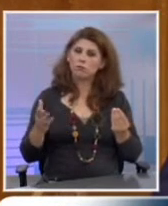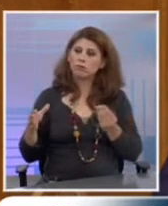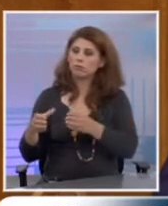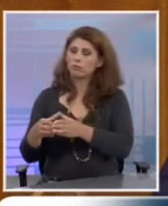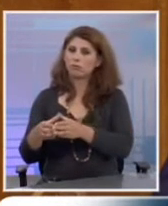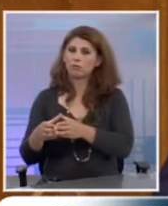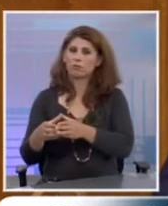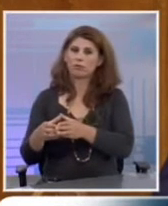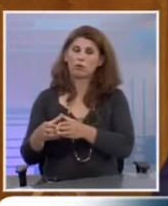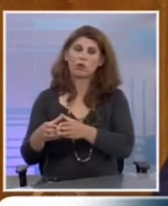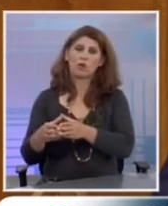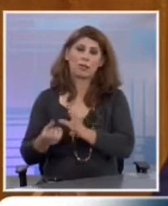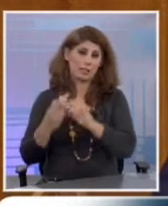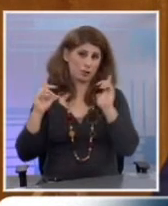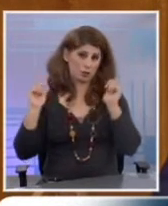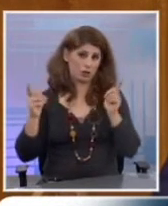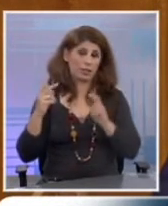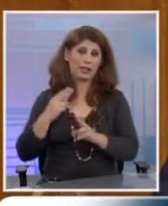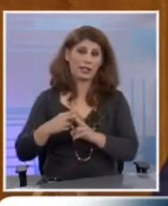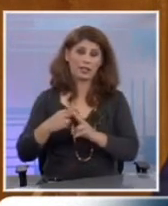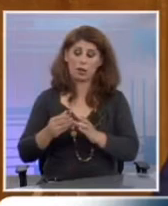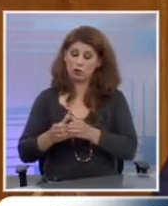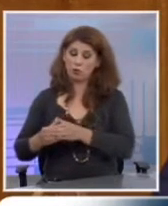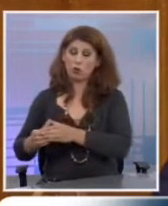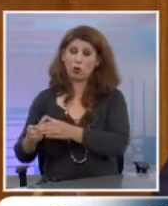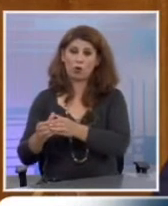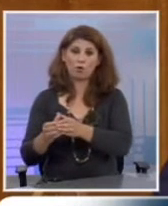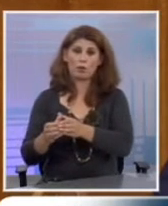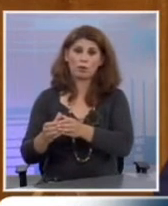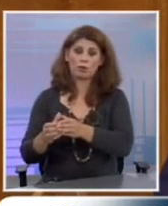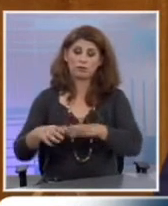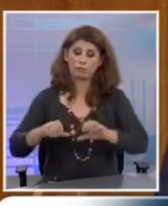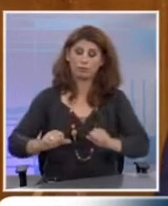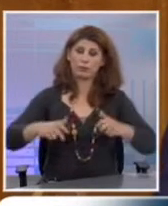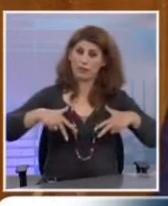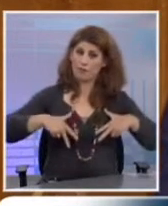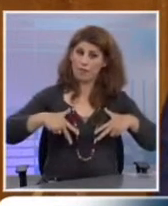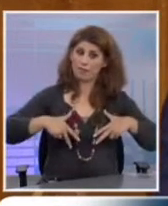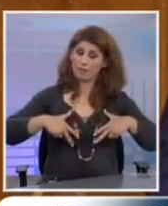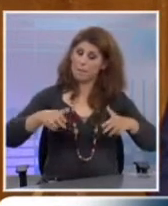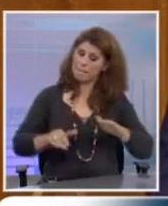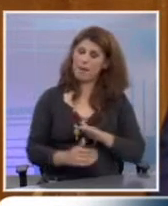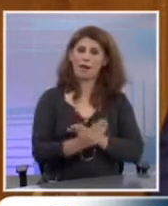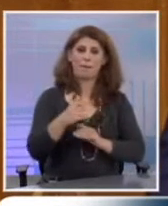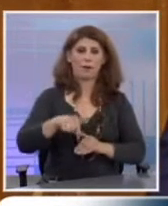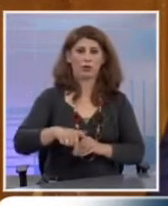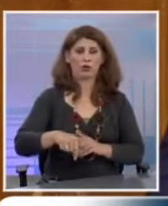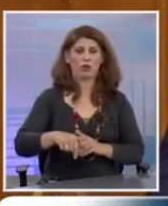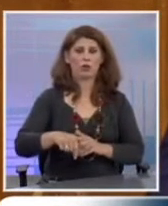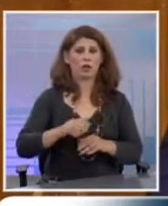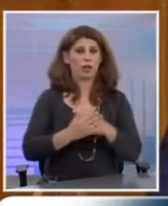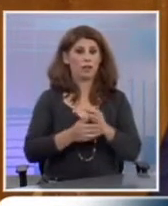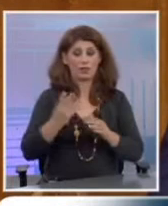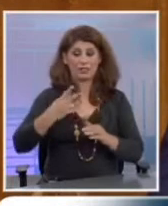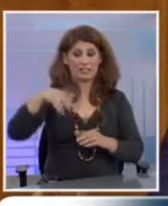της αντιπολίτευσης και κυρίως από τη μεριά των κομμάτων που κυβέρνησαν μέχρι τώρα, να ενδιαφέρονται πάρα πολύ αυτό το